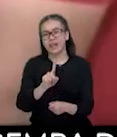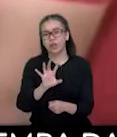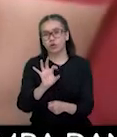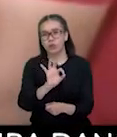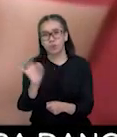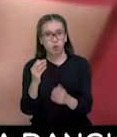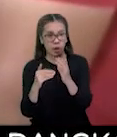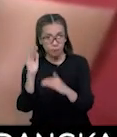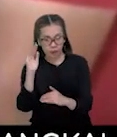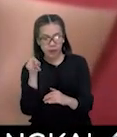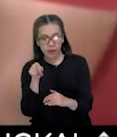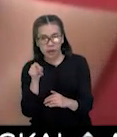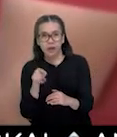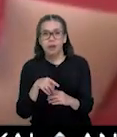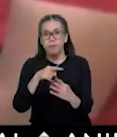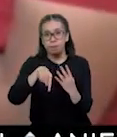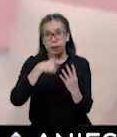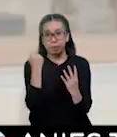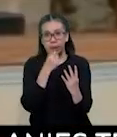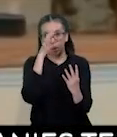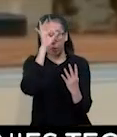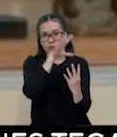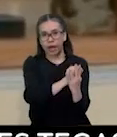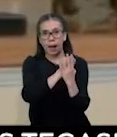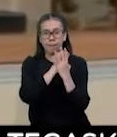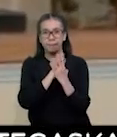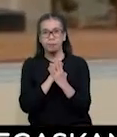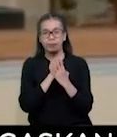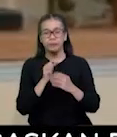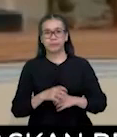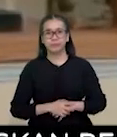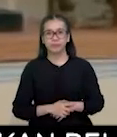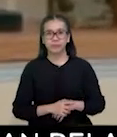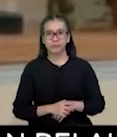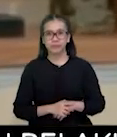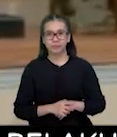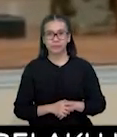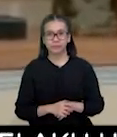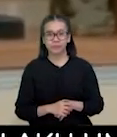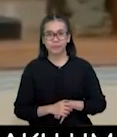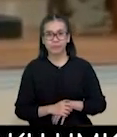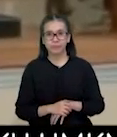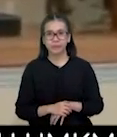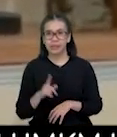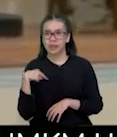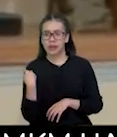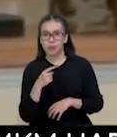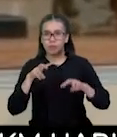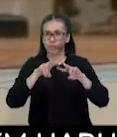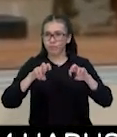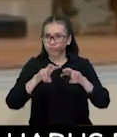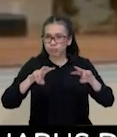Pelaku diamankan untuk menjalani pemeriksaan. Sekarang ini sedang digiatkan untuk memberantas segala bentuk